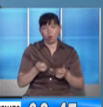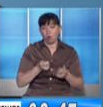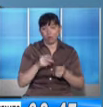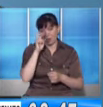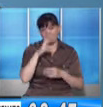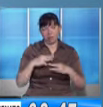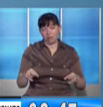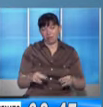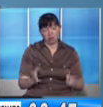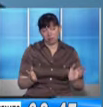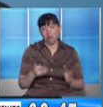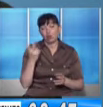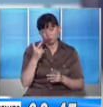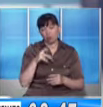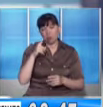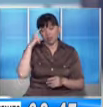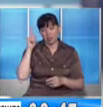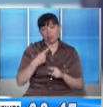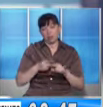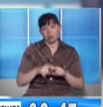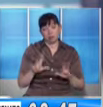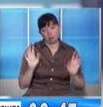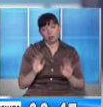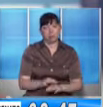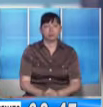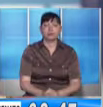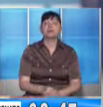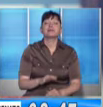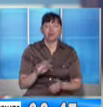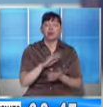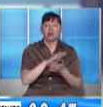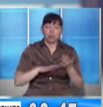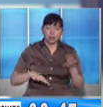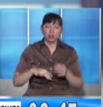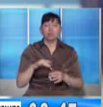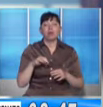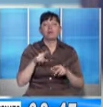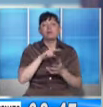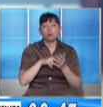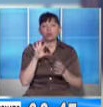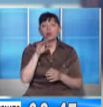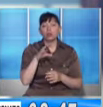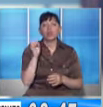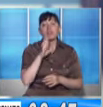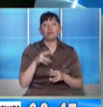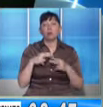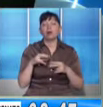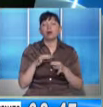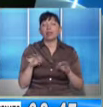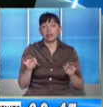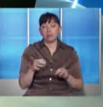că documentați-vă. Da, ok, continuăm. Haideți să vedem întrebările din partea Europei Libere